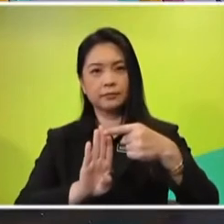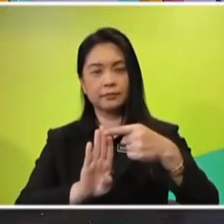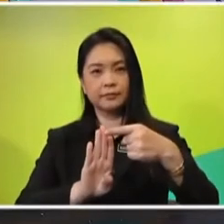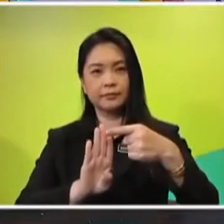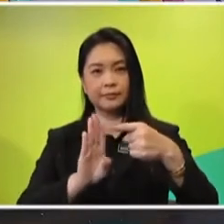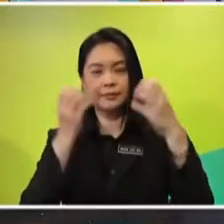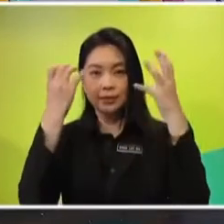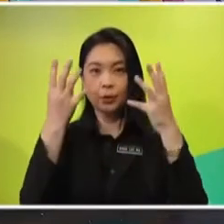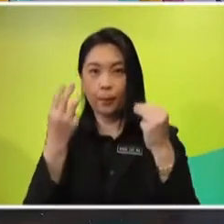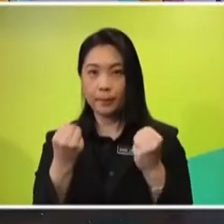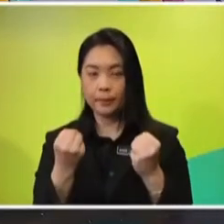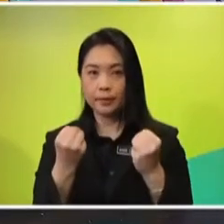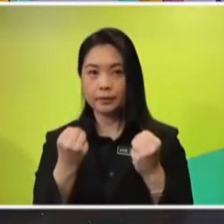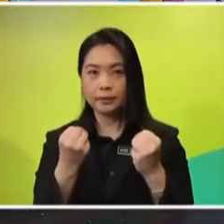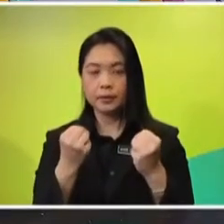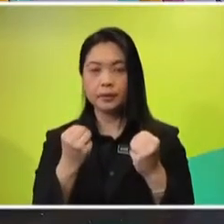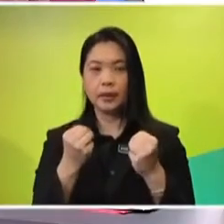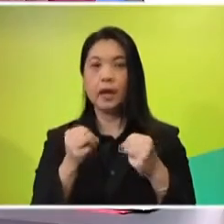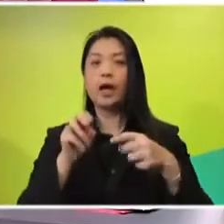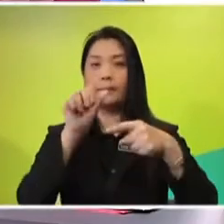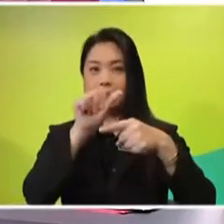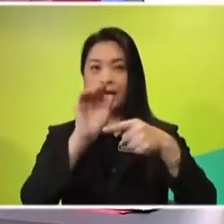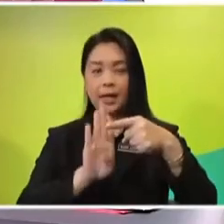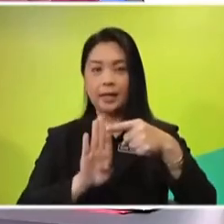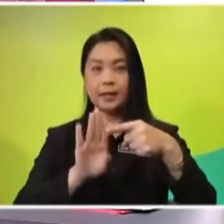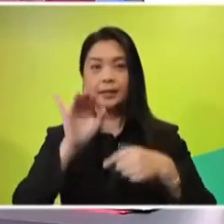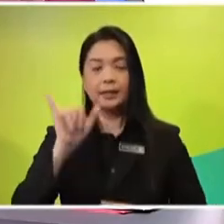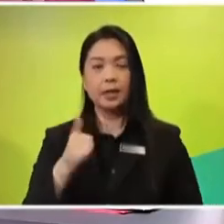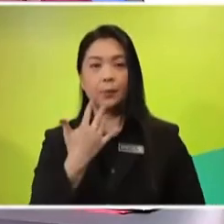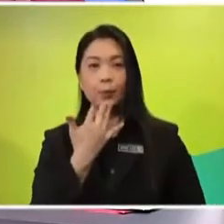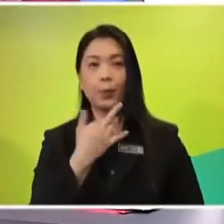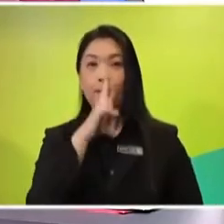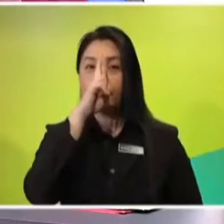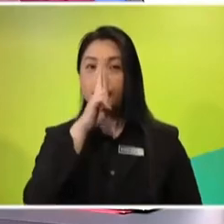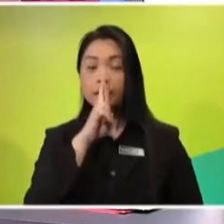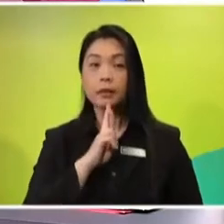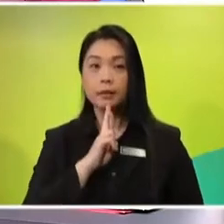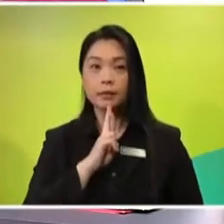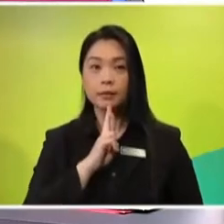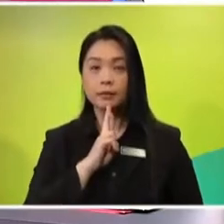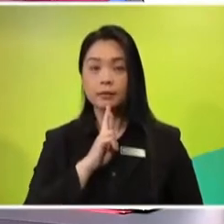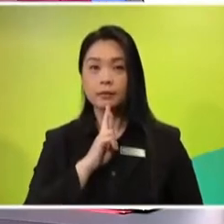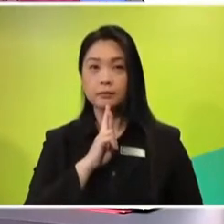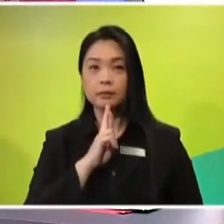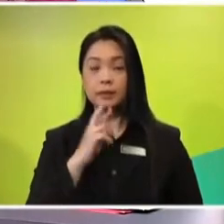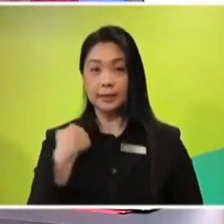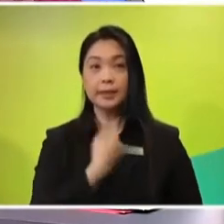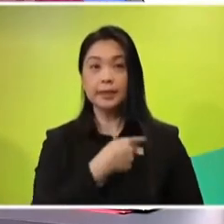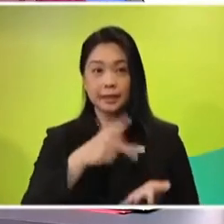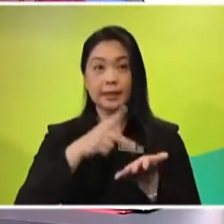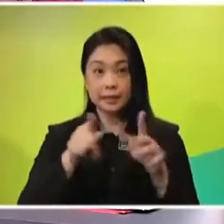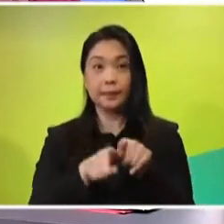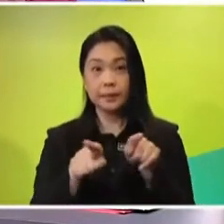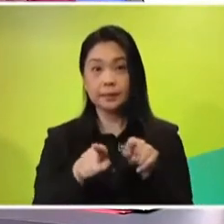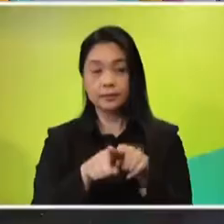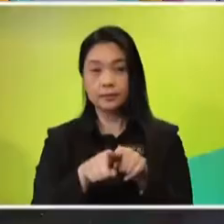nak pecahan yang berwarna. Ha, berwarna merah. Yang berwarna merah. Yeah. Okey, kawan-kawan, kita kira sama-sama tahu